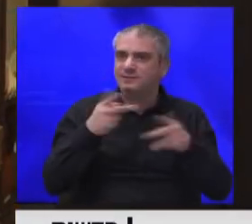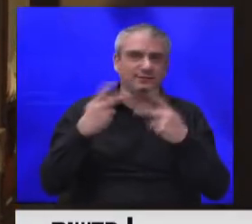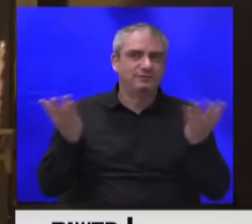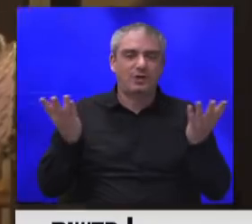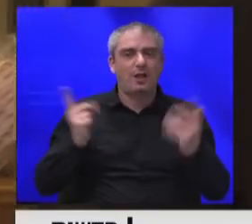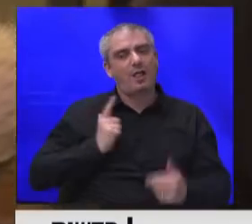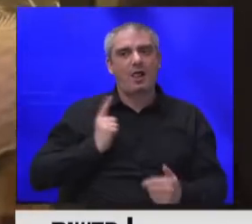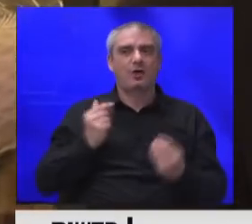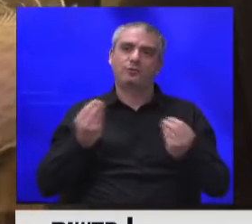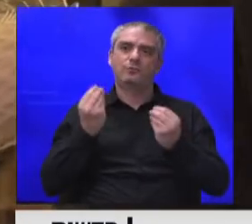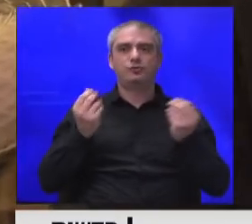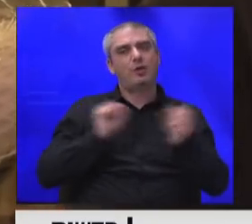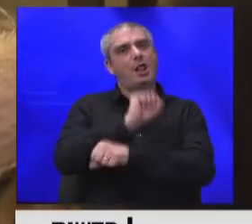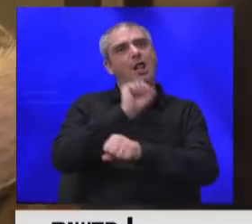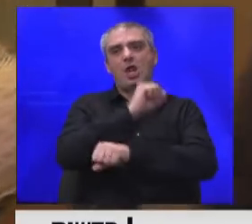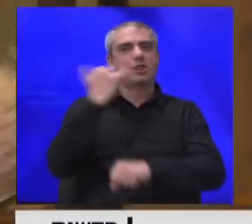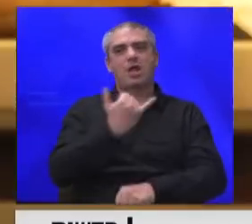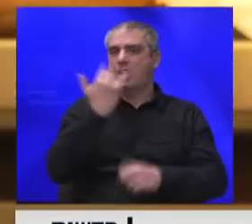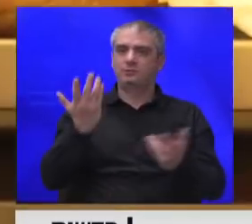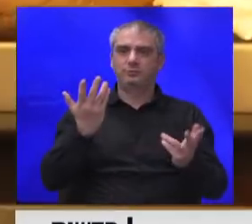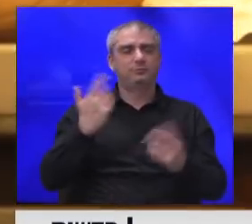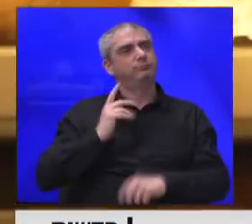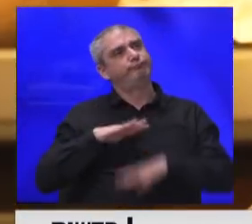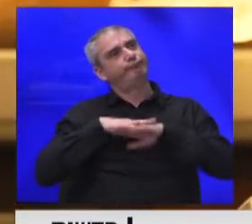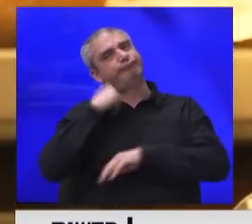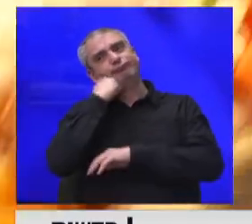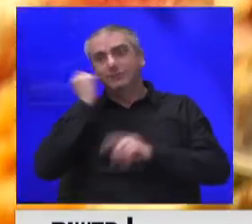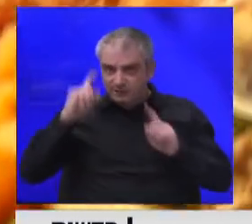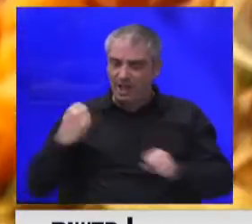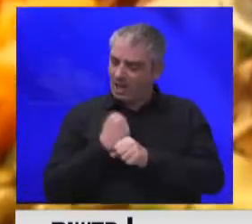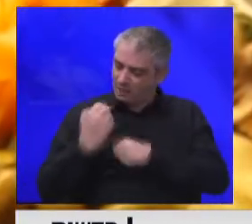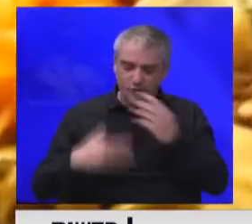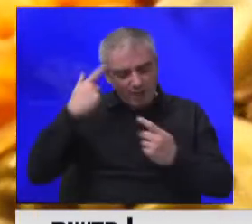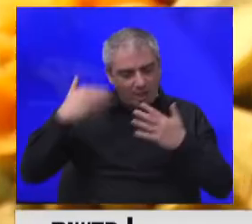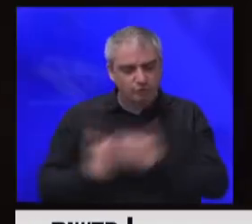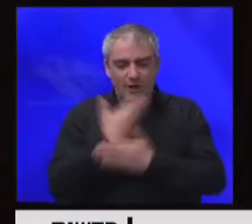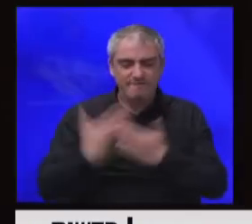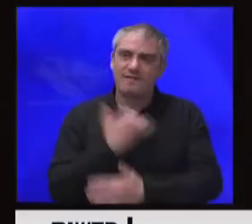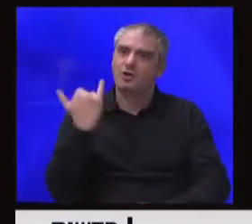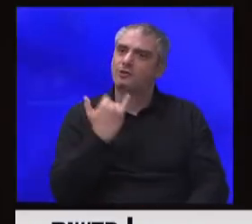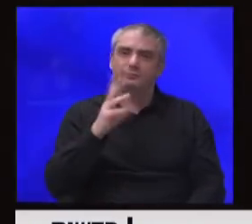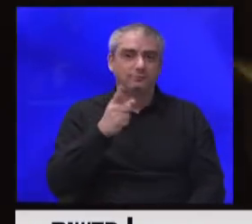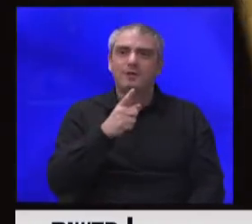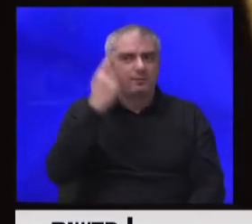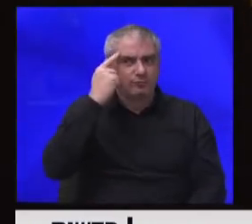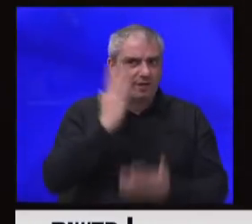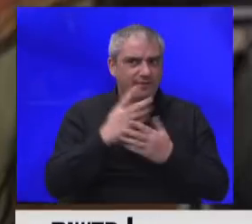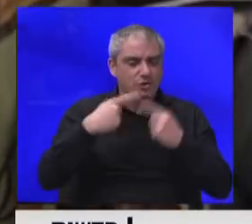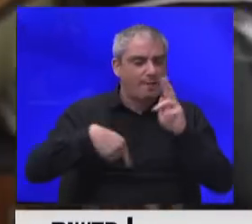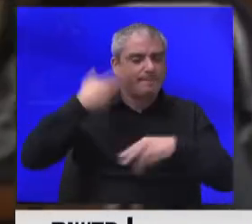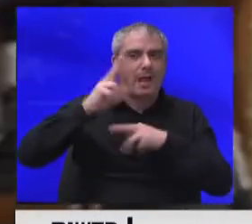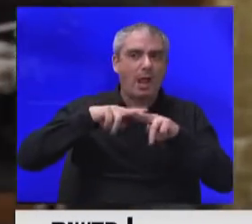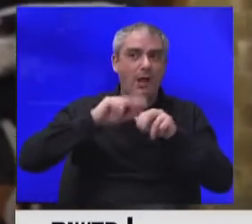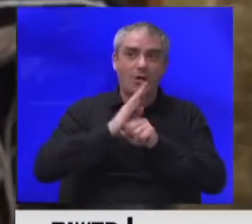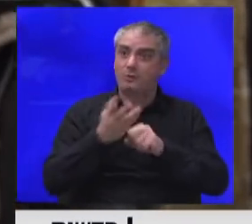לחכות לאיזשהו משהו, להתלונן כל הזמן ולשבת. חייבים פשוט לעשות ולחשוב מחוץ לקופסה. אתם כבר חושבים על היום שאחרי הקורונה?